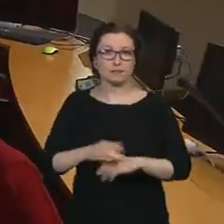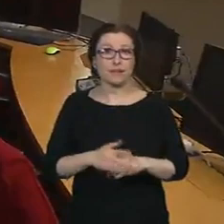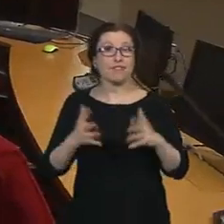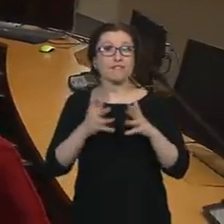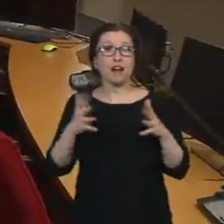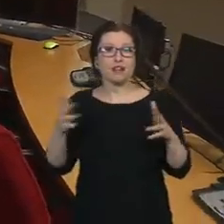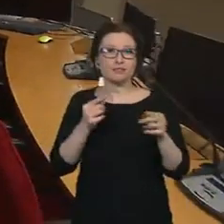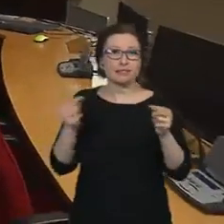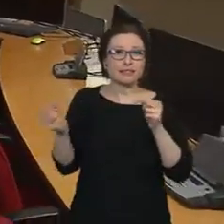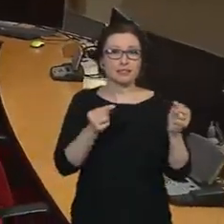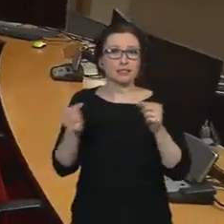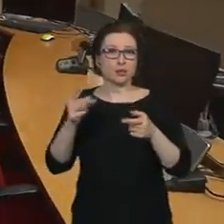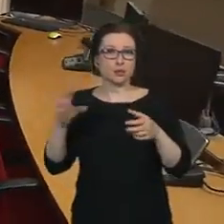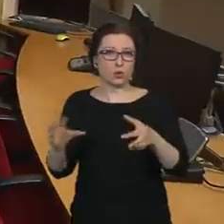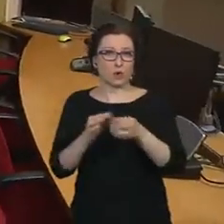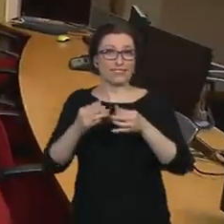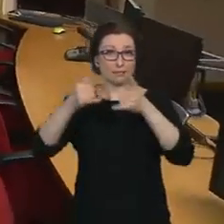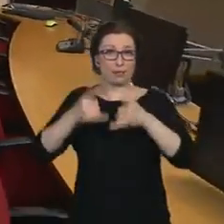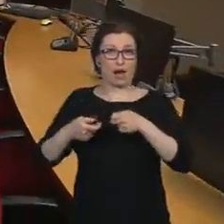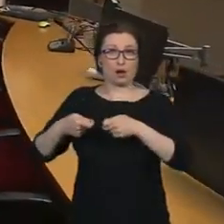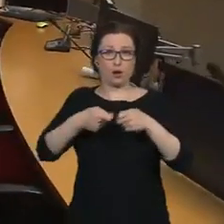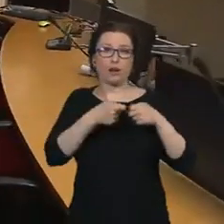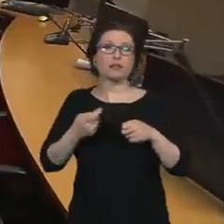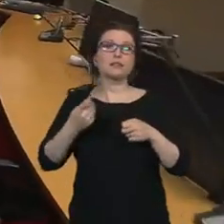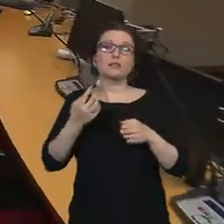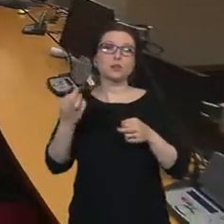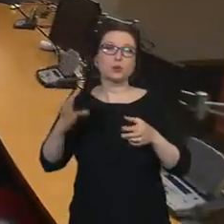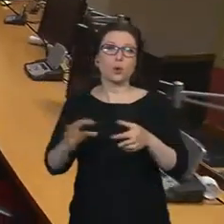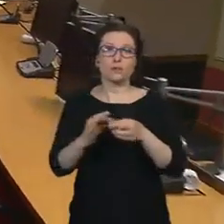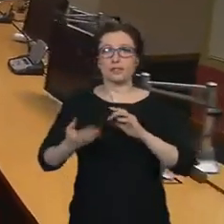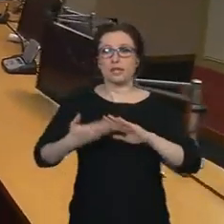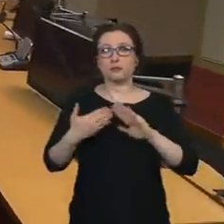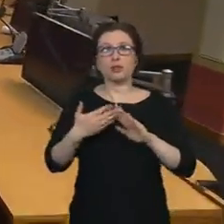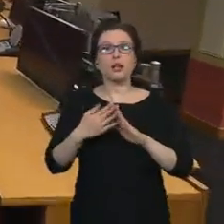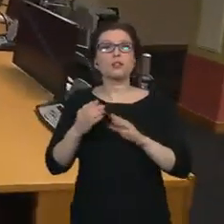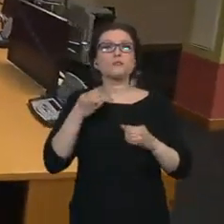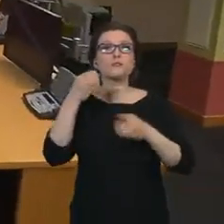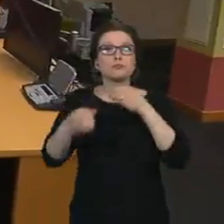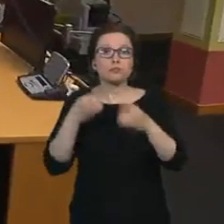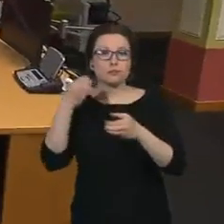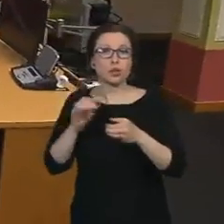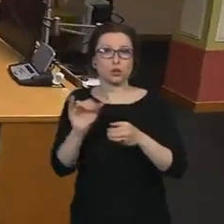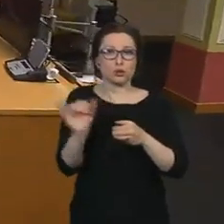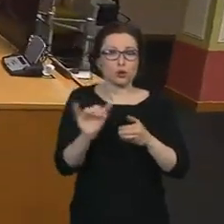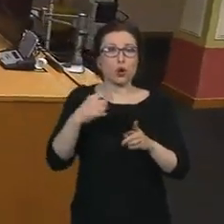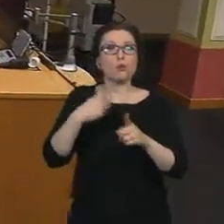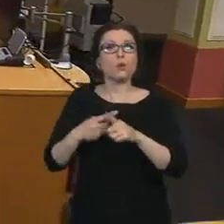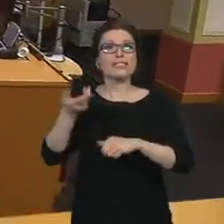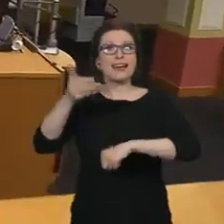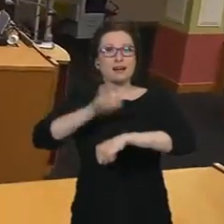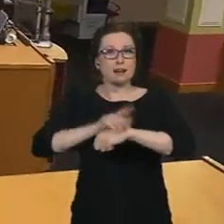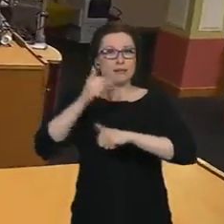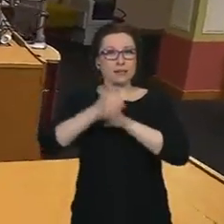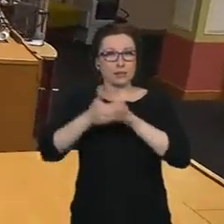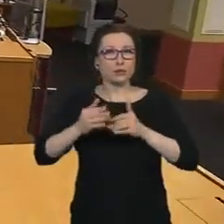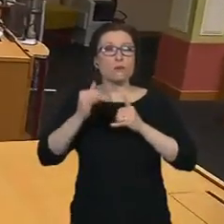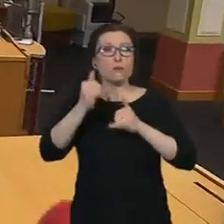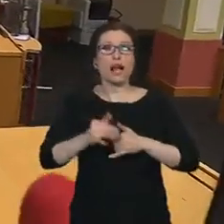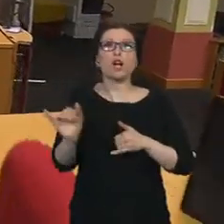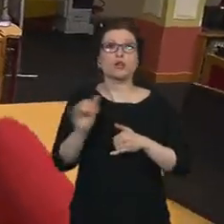při domlouvání pražské koalice byly hlavně co se týče obsazení a rozdělení míst v radě hlavního města